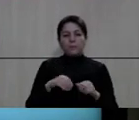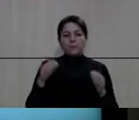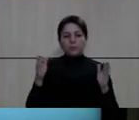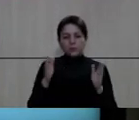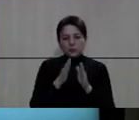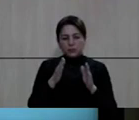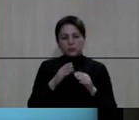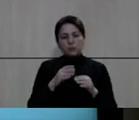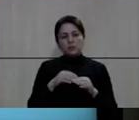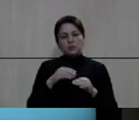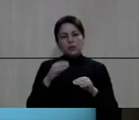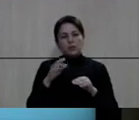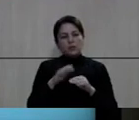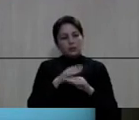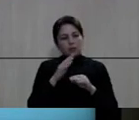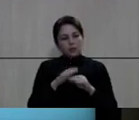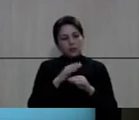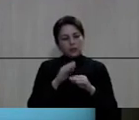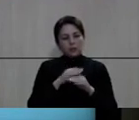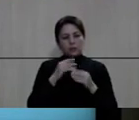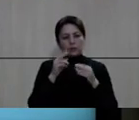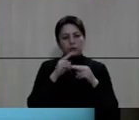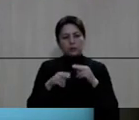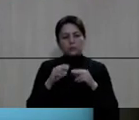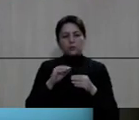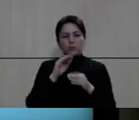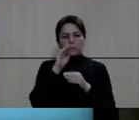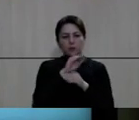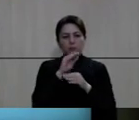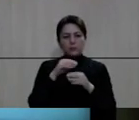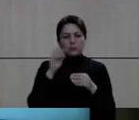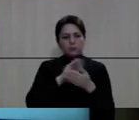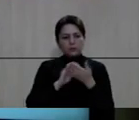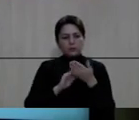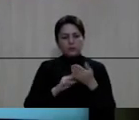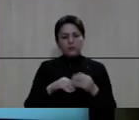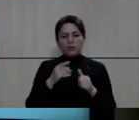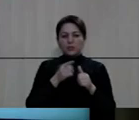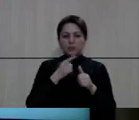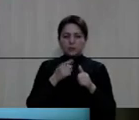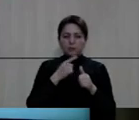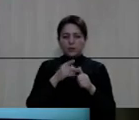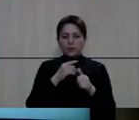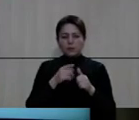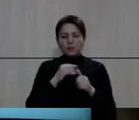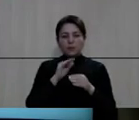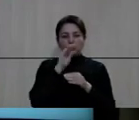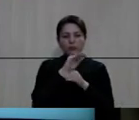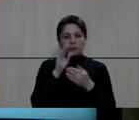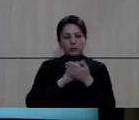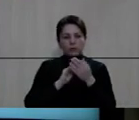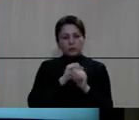kichraytirish, erkalash qo'shimchalarini olgan so'zlardan, ya'ni bu ism familiyalarda namoyon